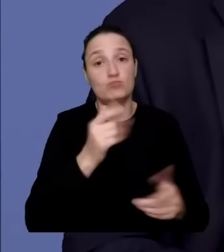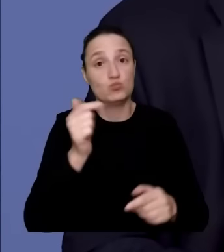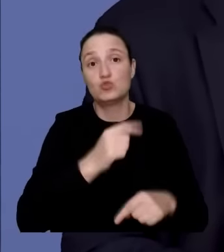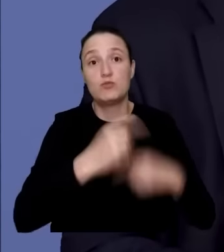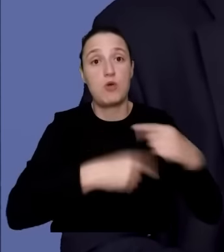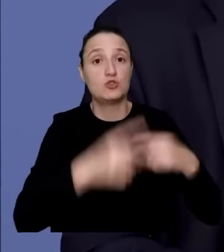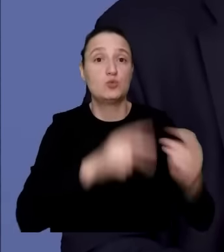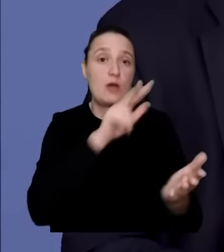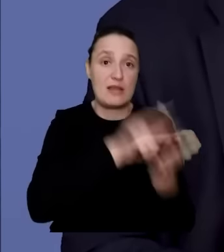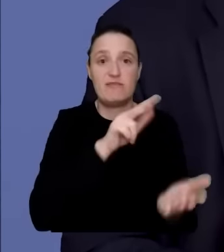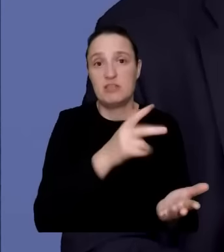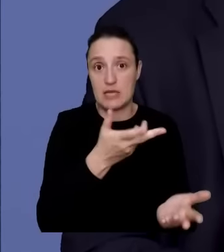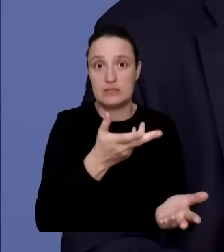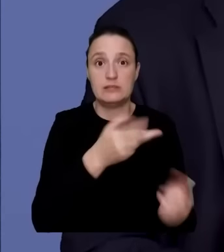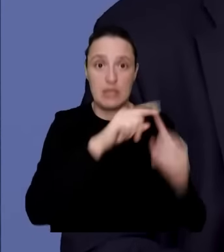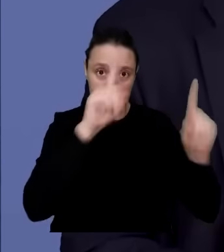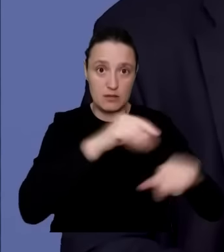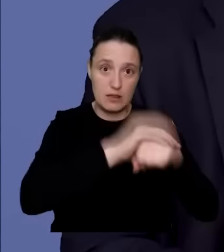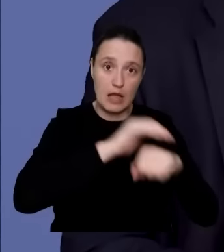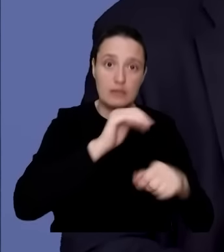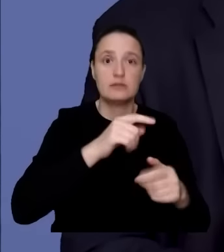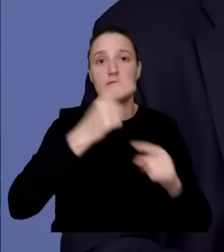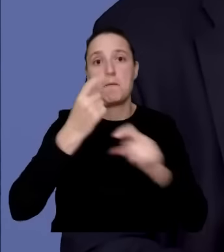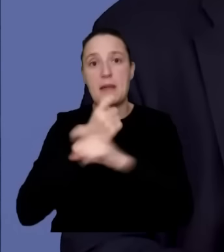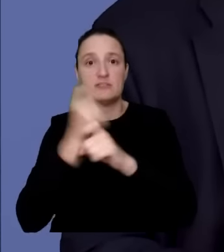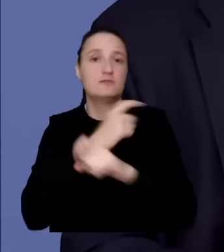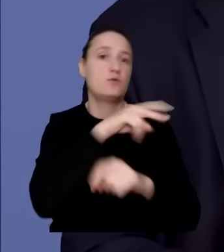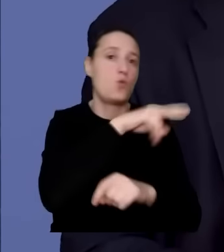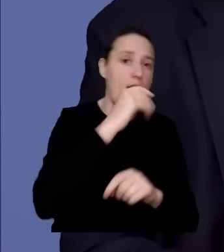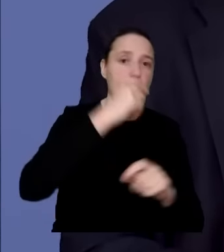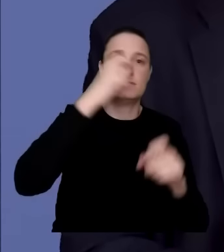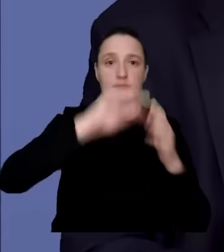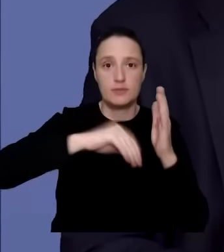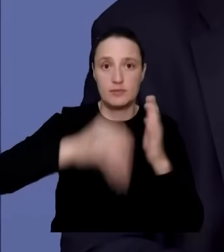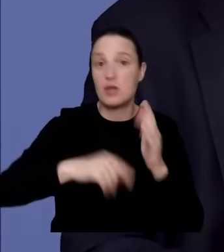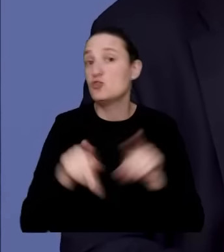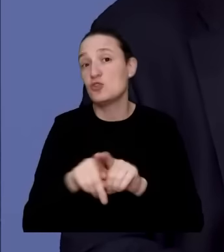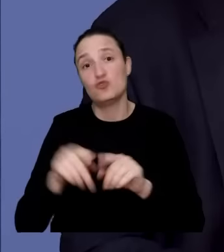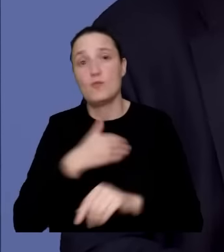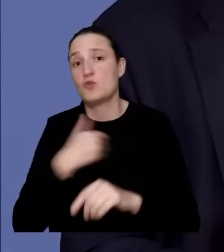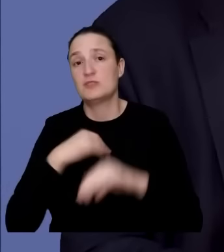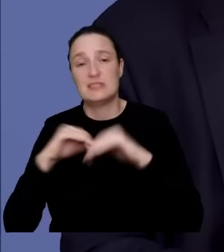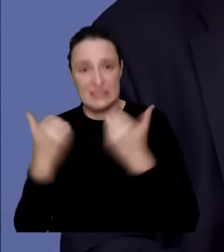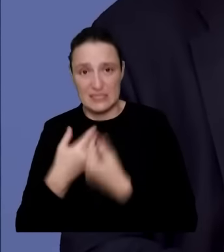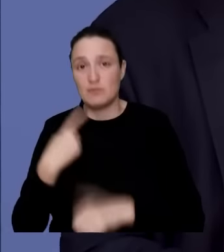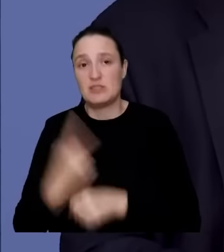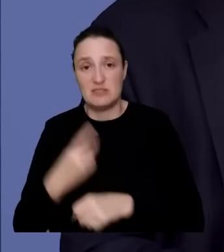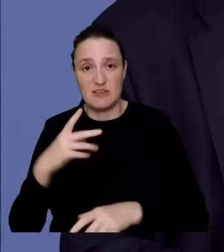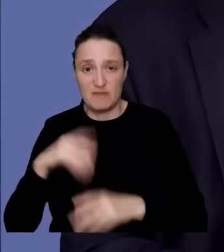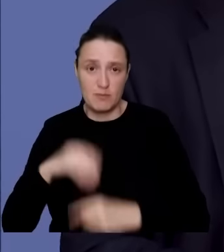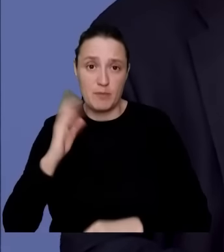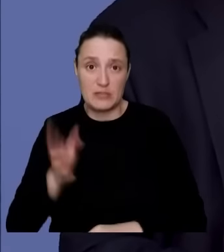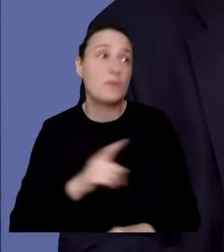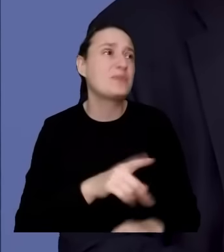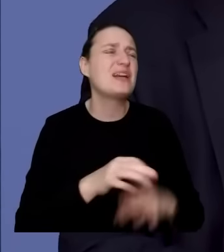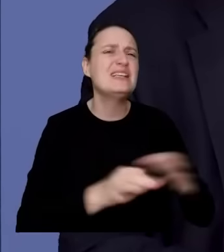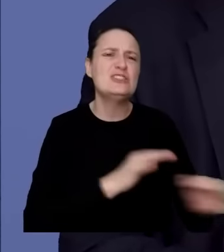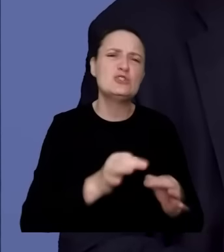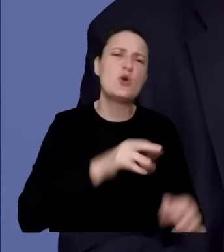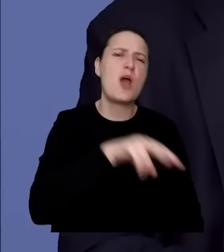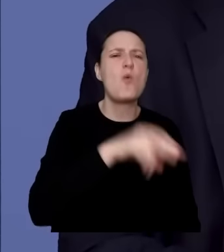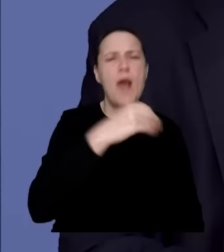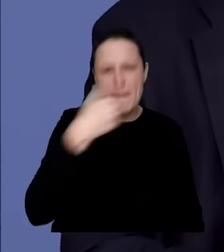ratyfikacji traktatów i o tym zadecyduje między innymi Polski se już nie w historii Unii Europejskiej było kilka takich